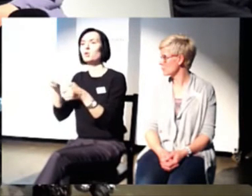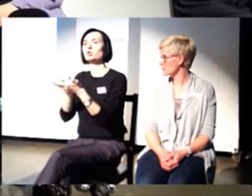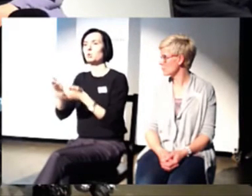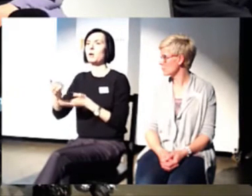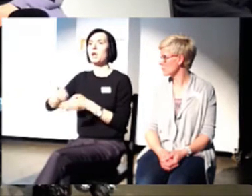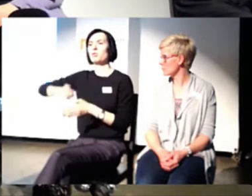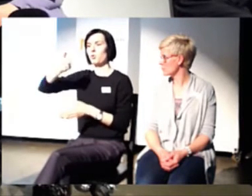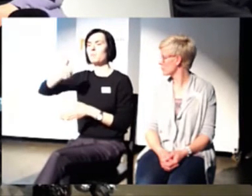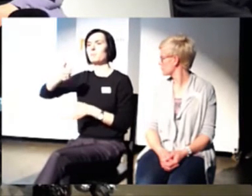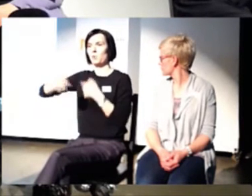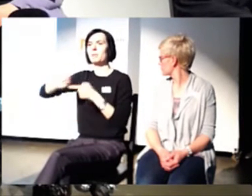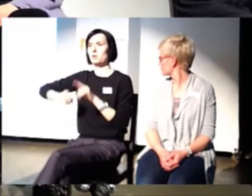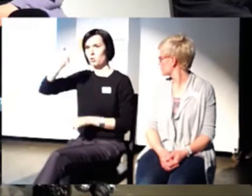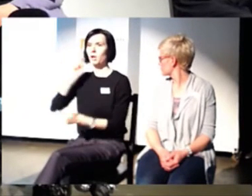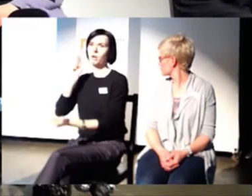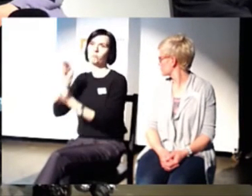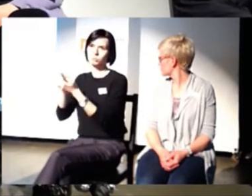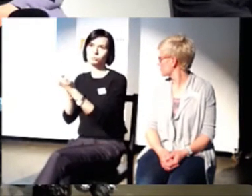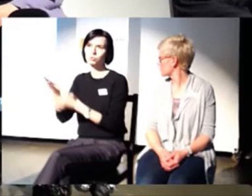Hanna Nuolliseen.